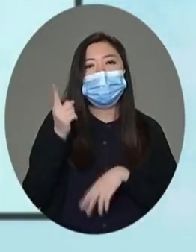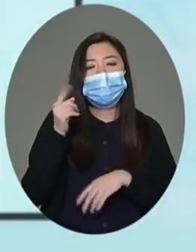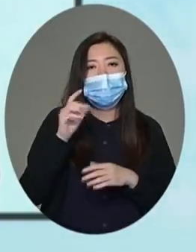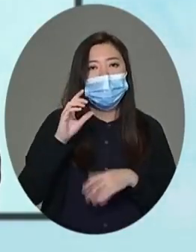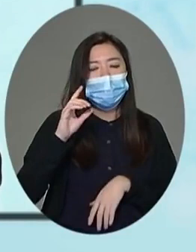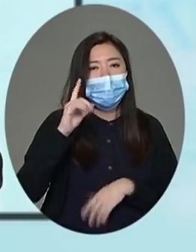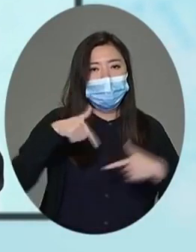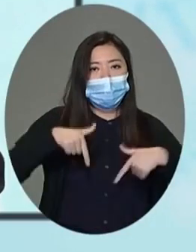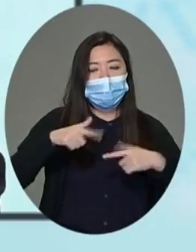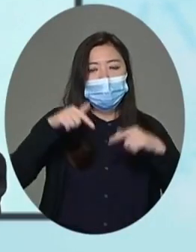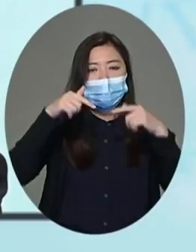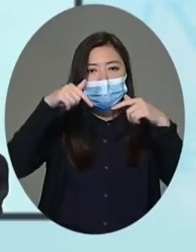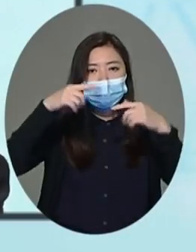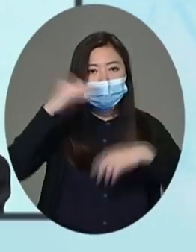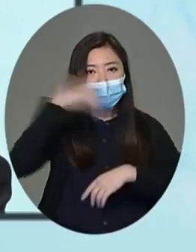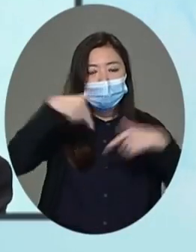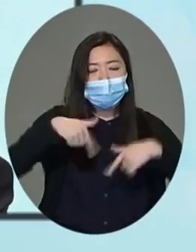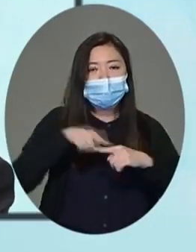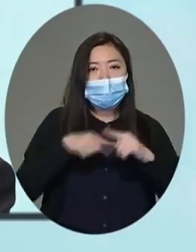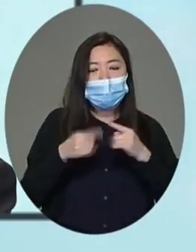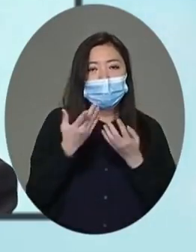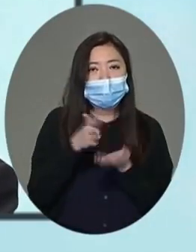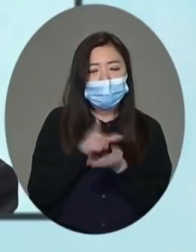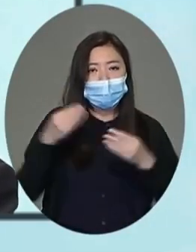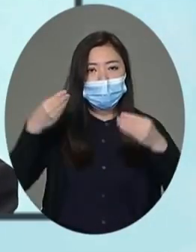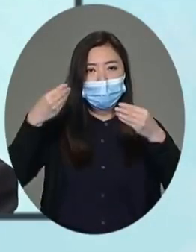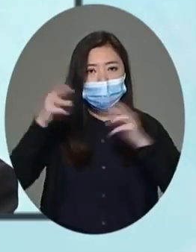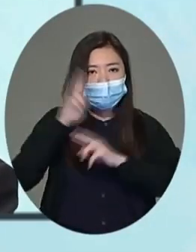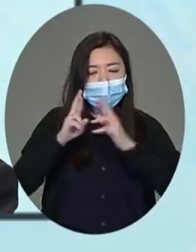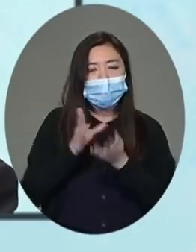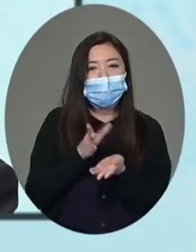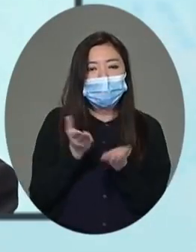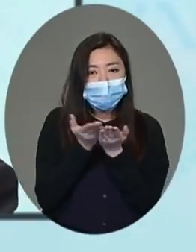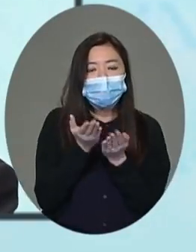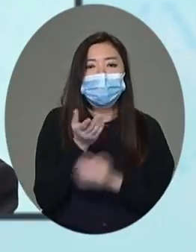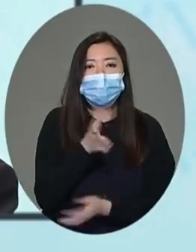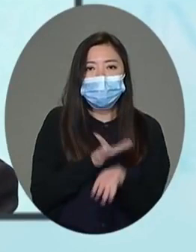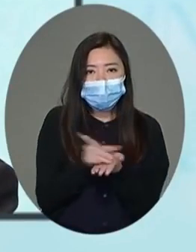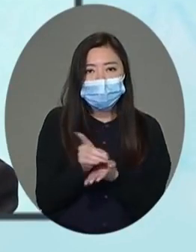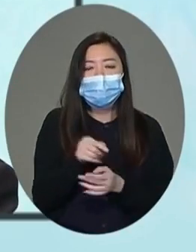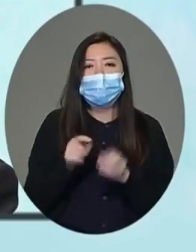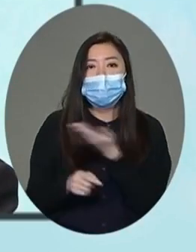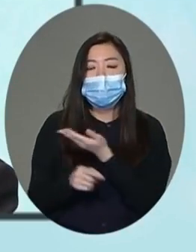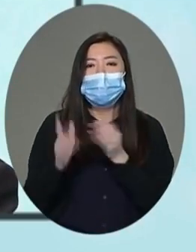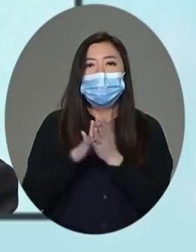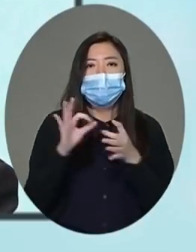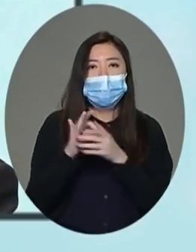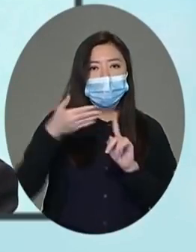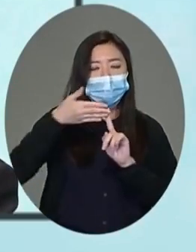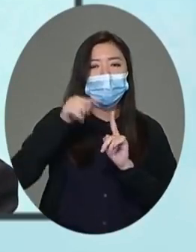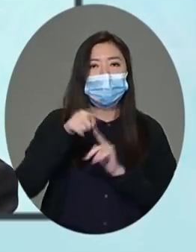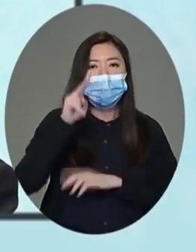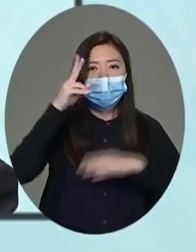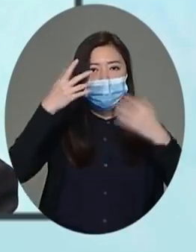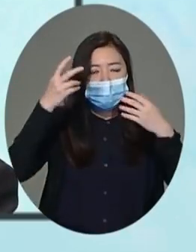系教授刘志鹏专家报告中部分内容，包括解释光复香港、时代革命标语以及当中